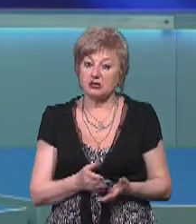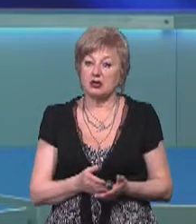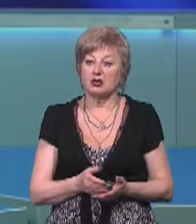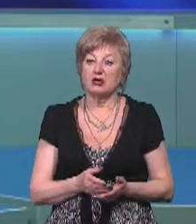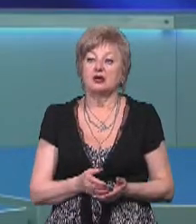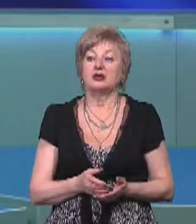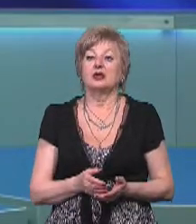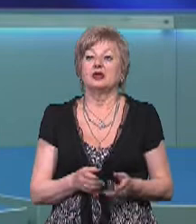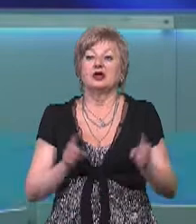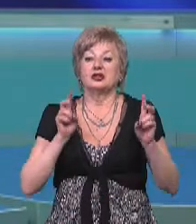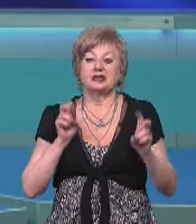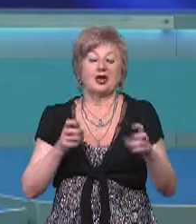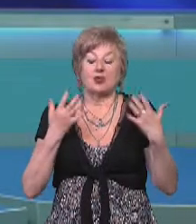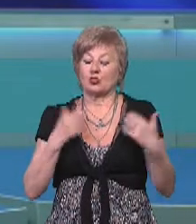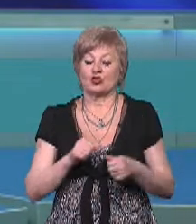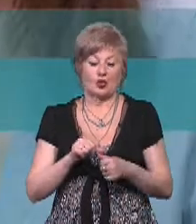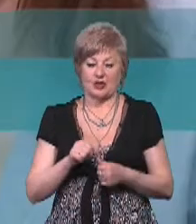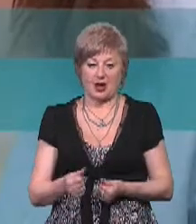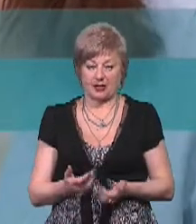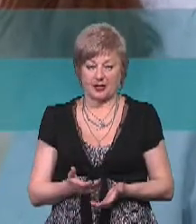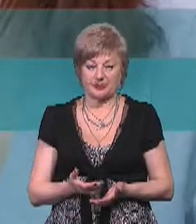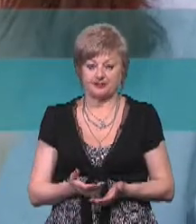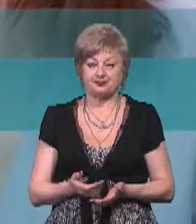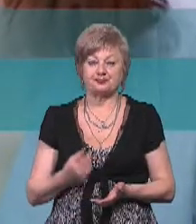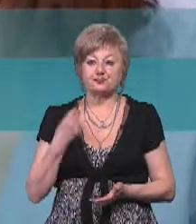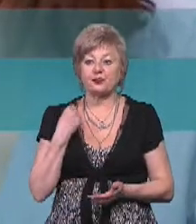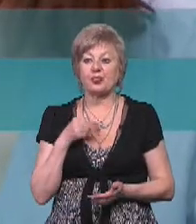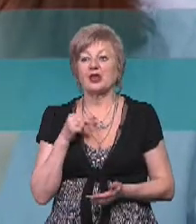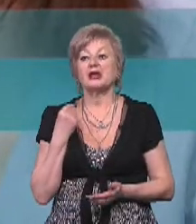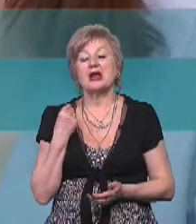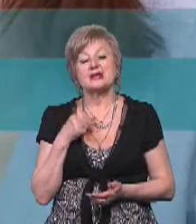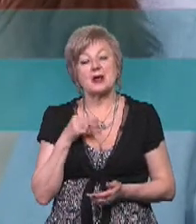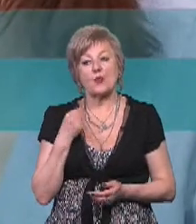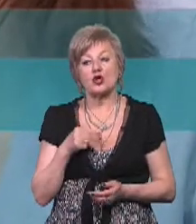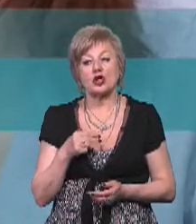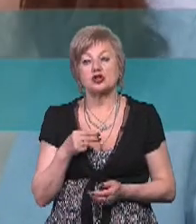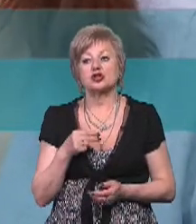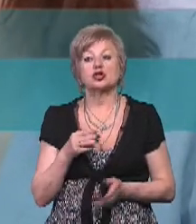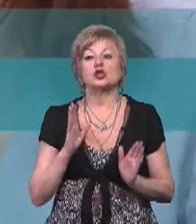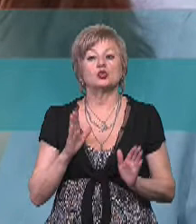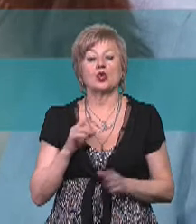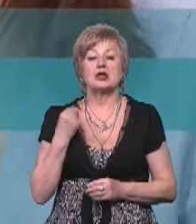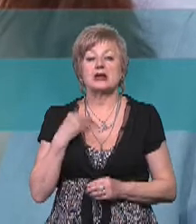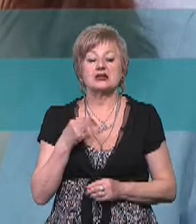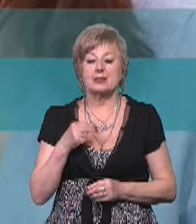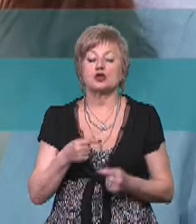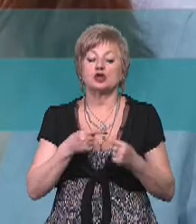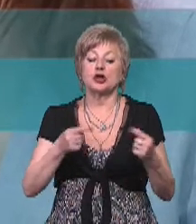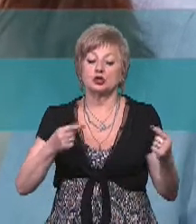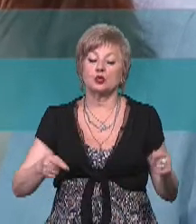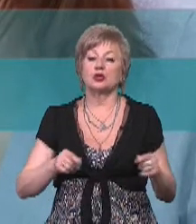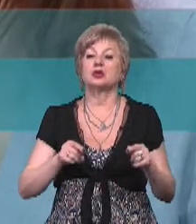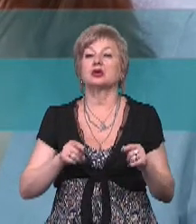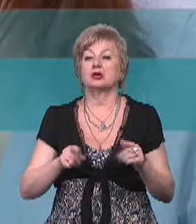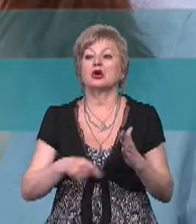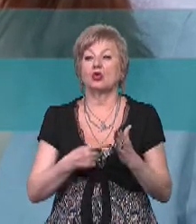значення. Це, ну, тема взагалі окремої програми. Плюси для кого? Для Запоріжжя чи для громад? Не тільки для Запоріжжя, для інших міст